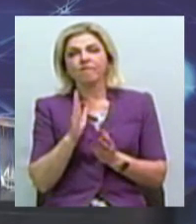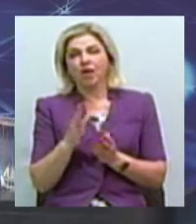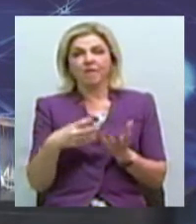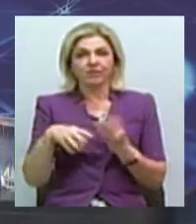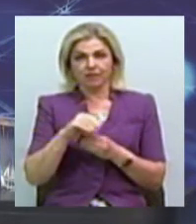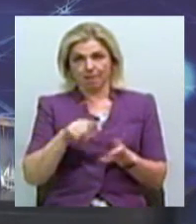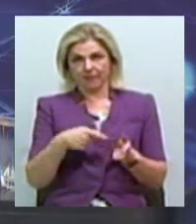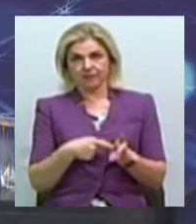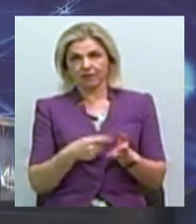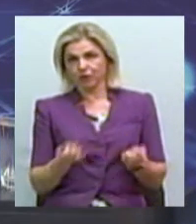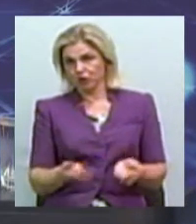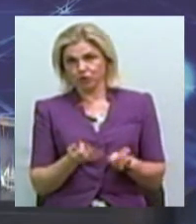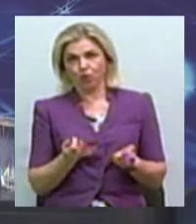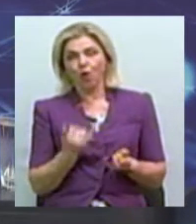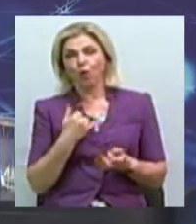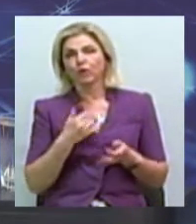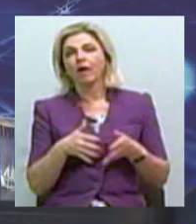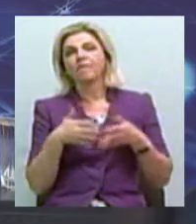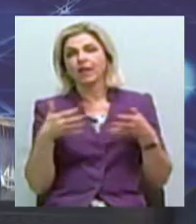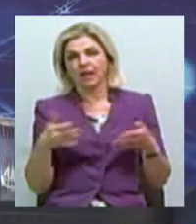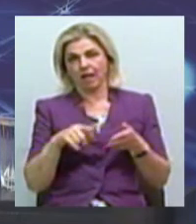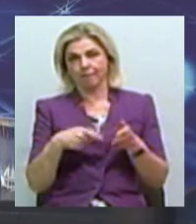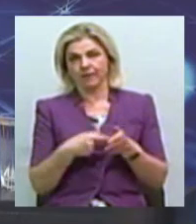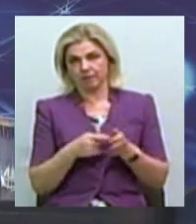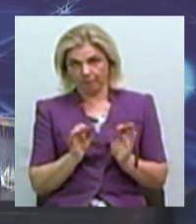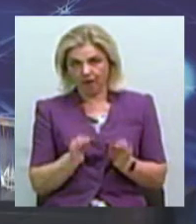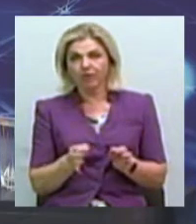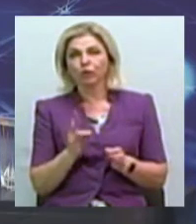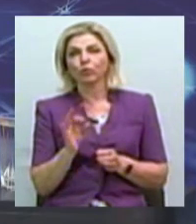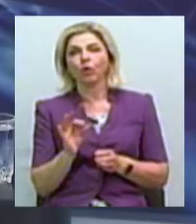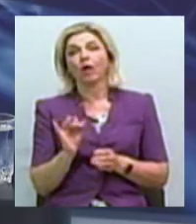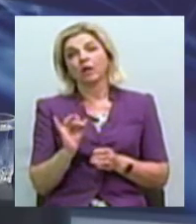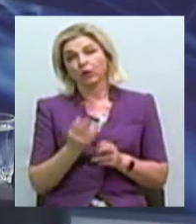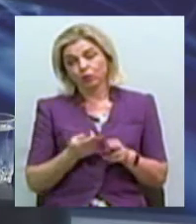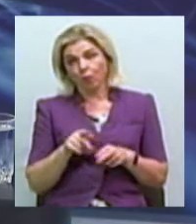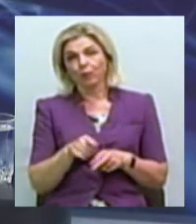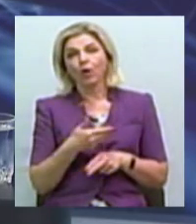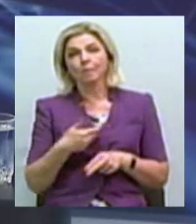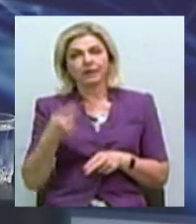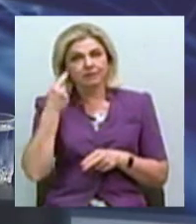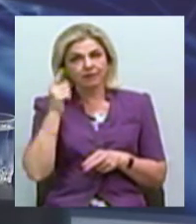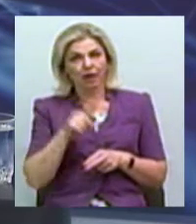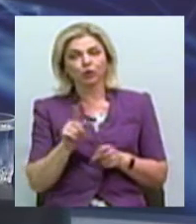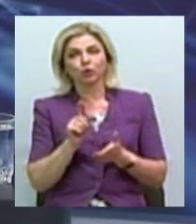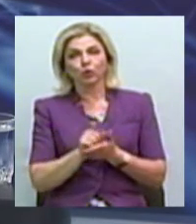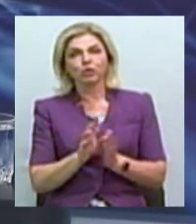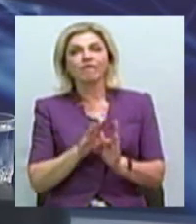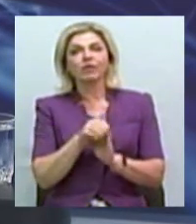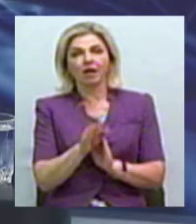Нічого. Ну, у нас доволі велике місто, правильно? Тому ми знали, що ми маємо вкластися в ці